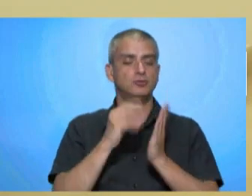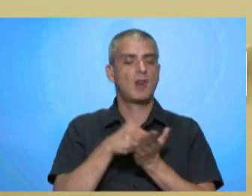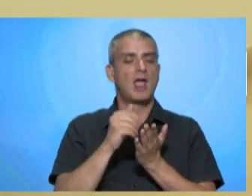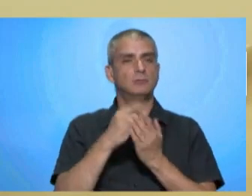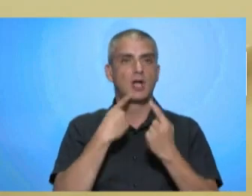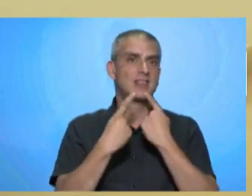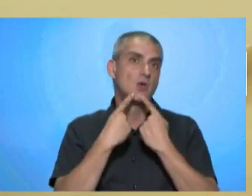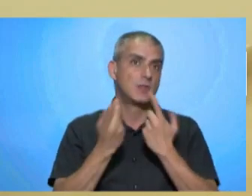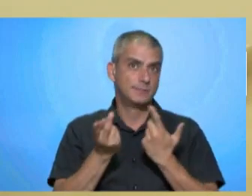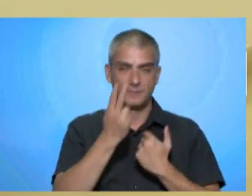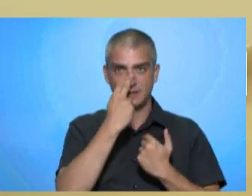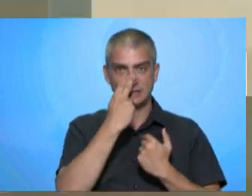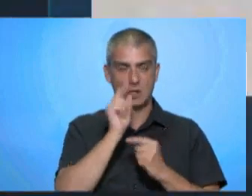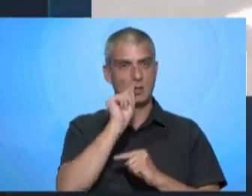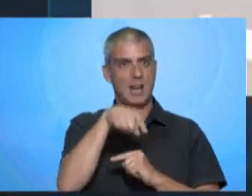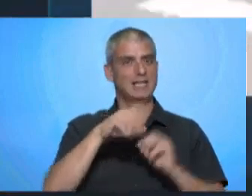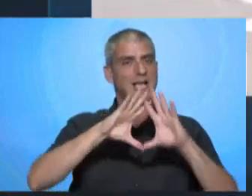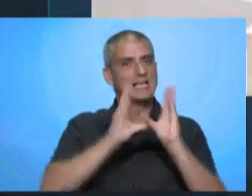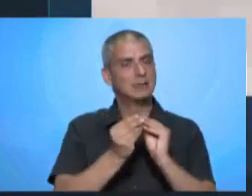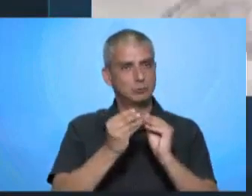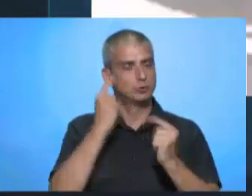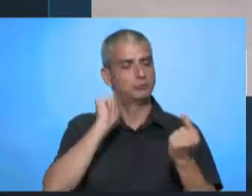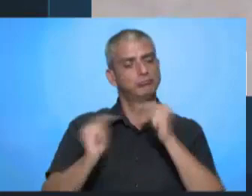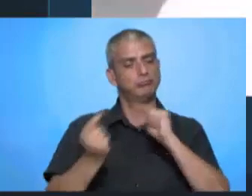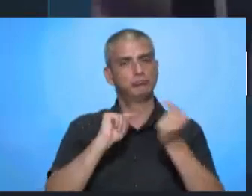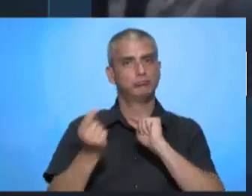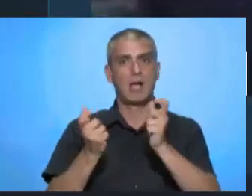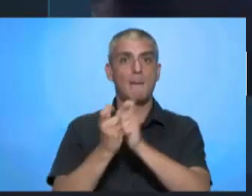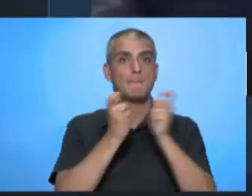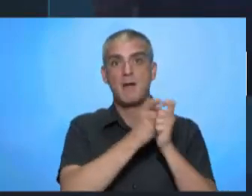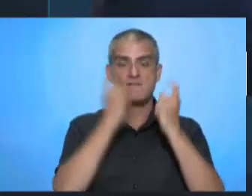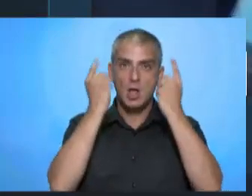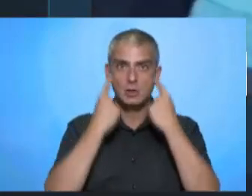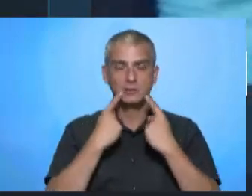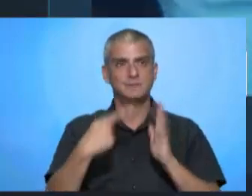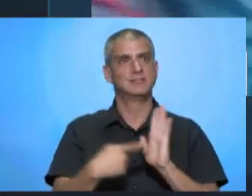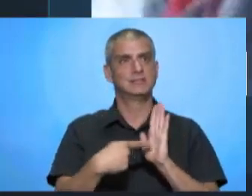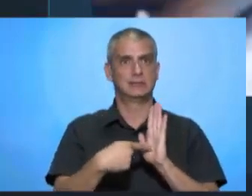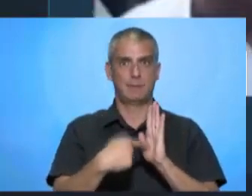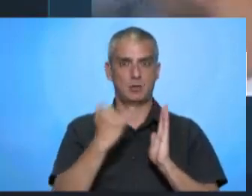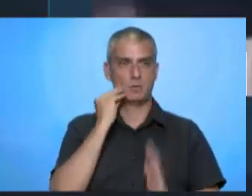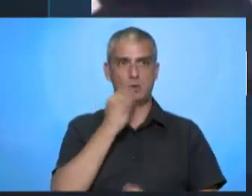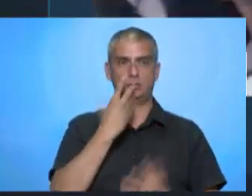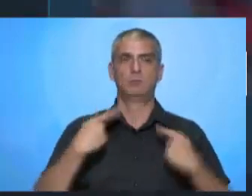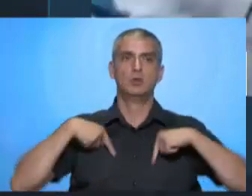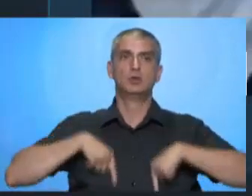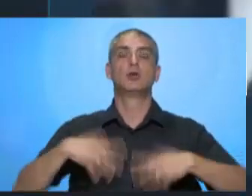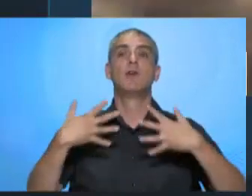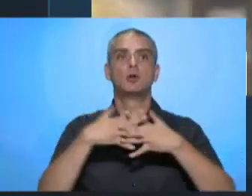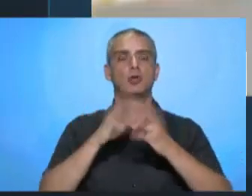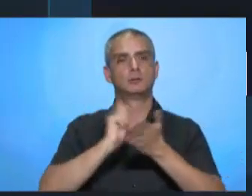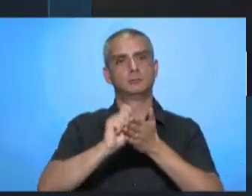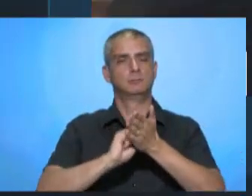הדיונים וניסיון להגיע לגיבוש המחלוקות מול המפלגות החרדיות. וזו הסיבה שבצהריים יושב ראש הקואליציה אמסלם שולח